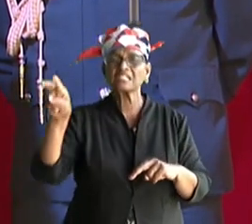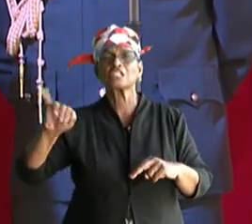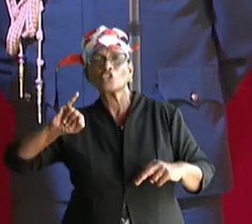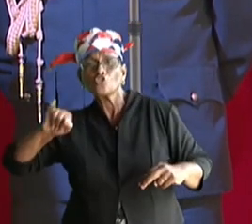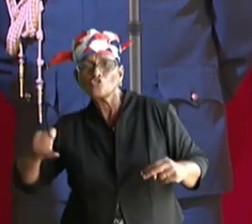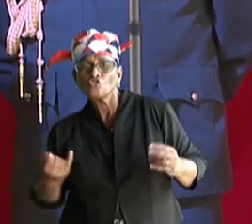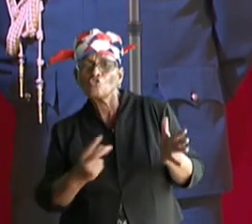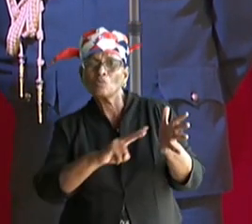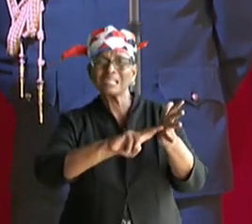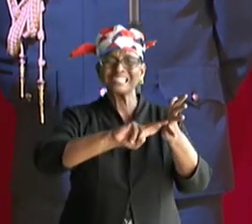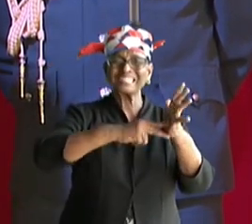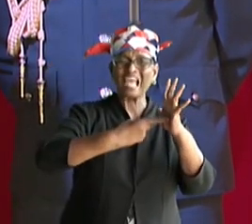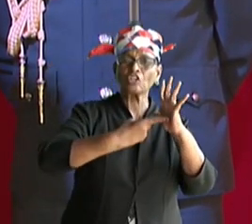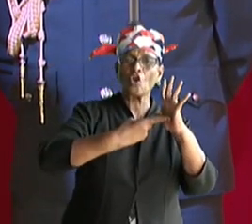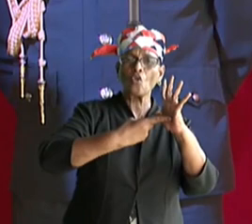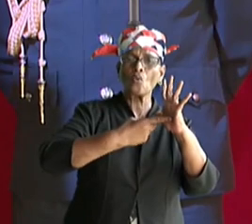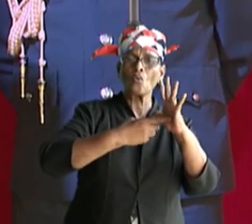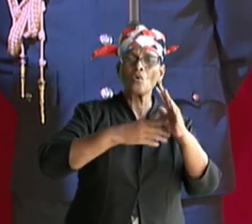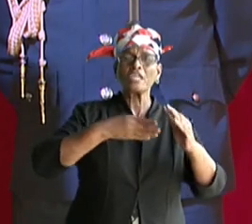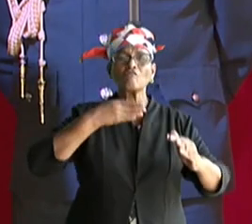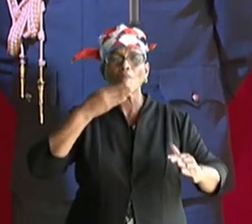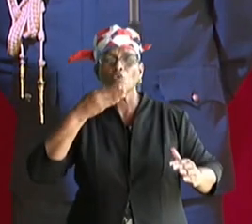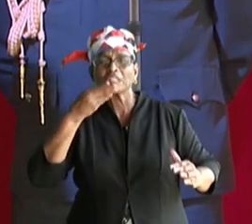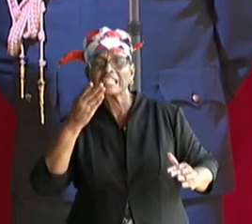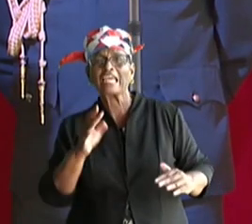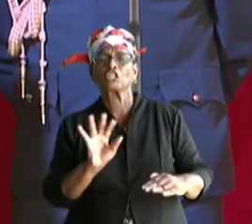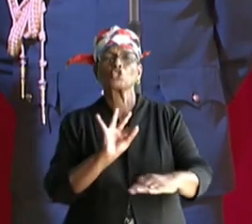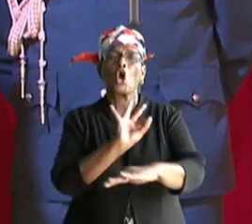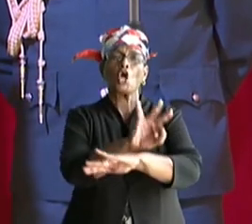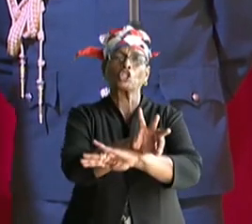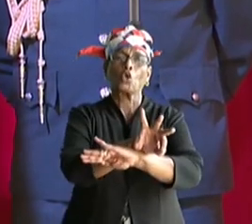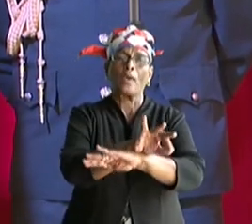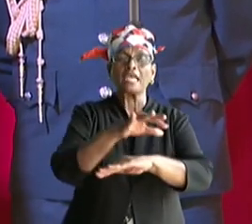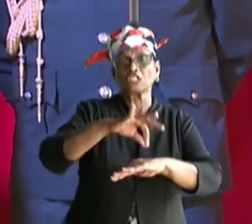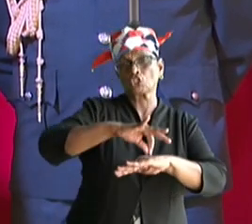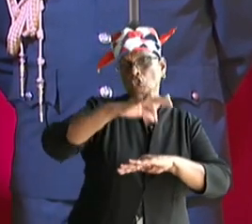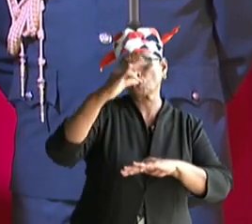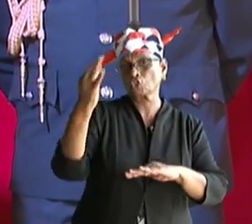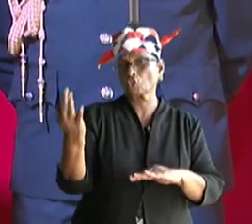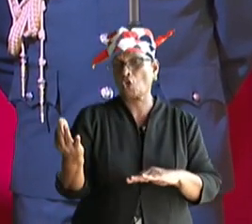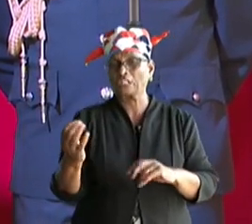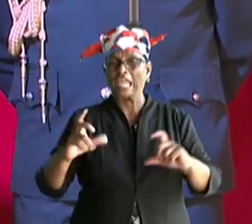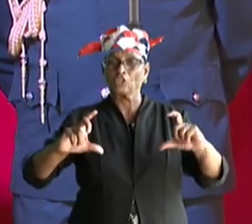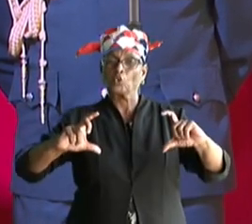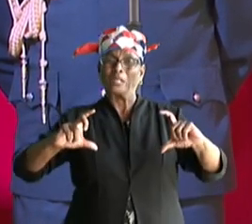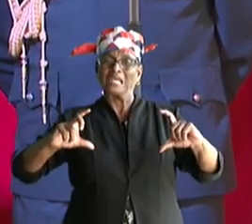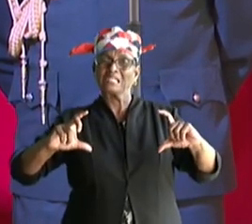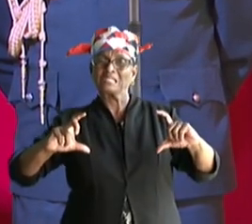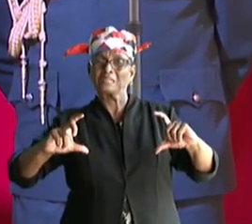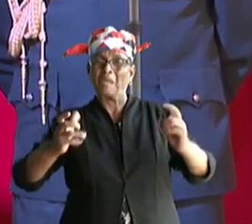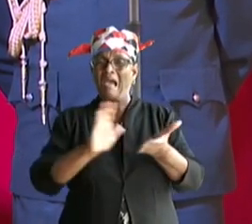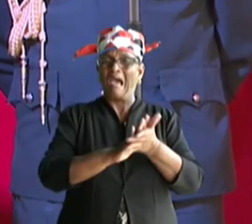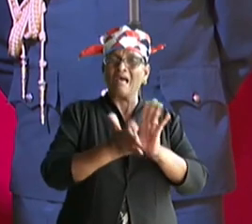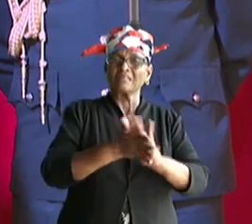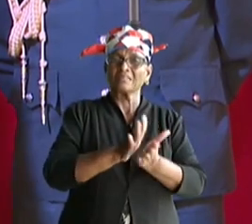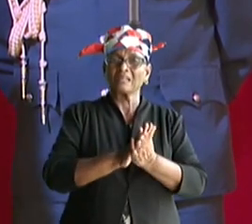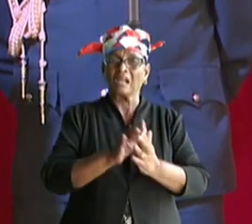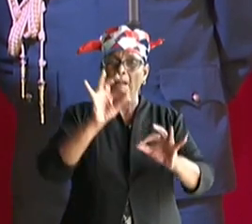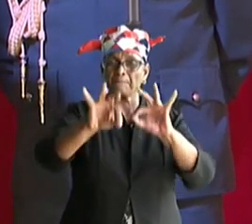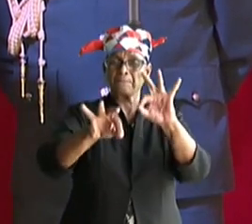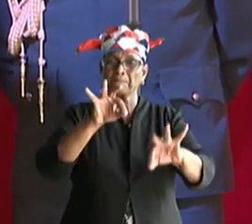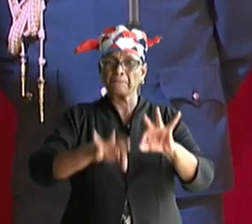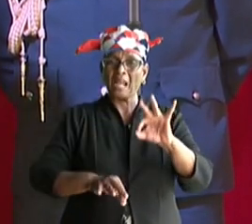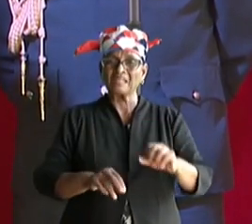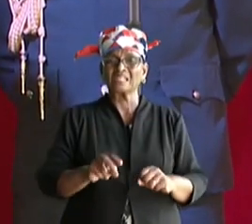gaat om het moderniseren van ons onderwijs, de gezondheidszorg, toerisme, handel, landbouw